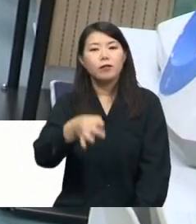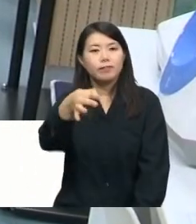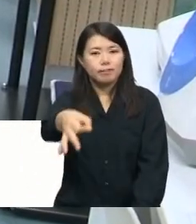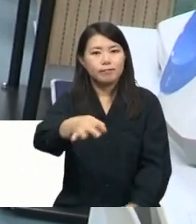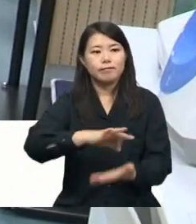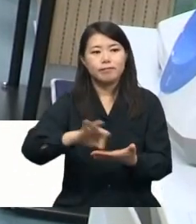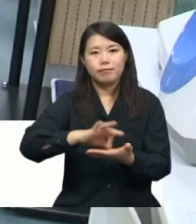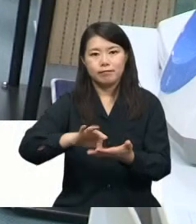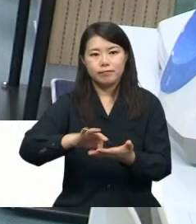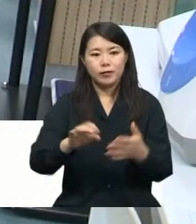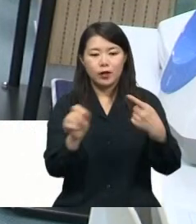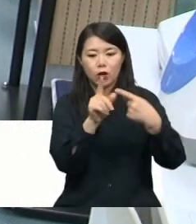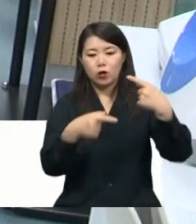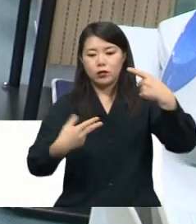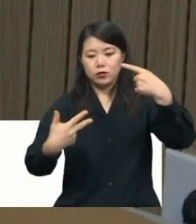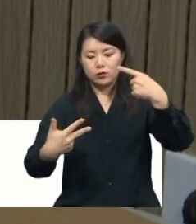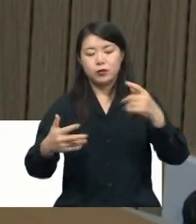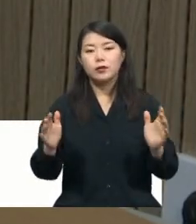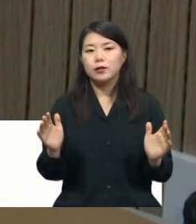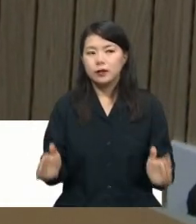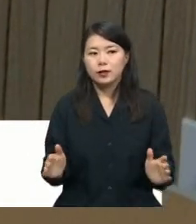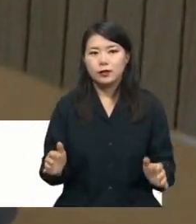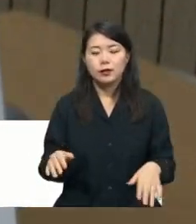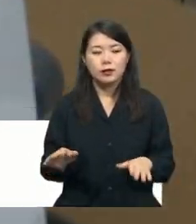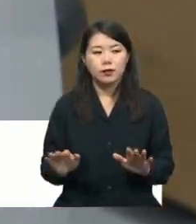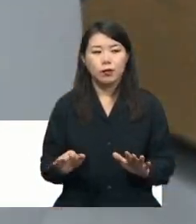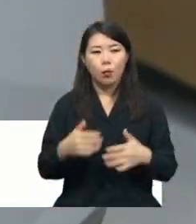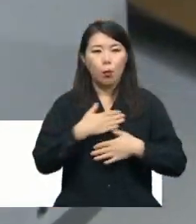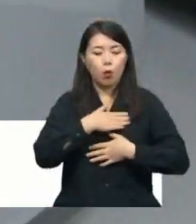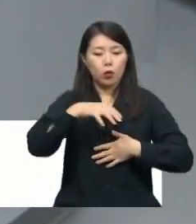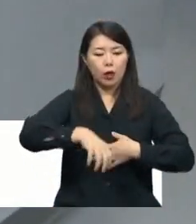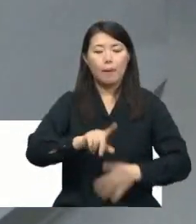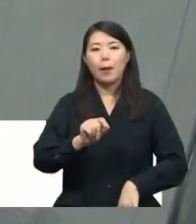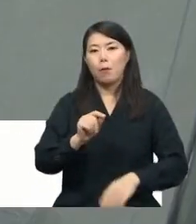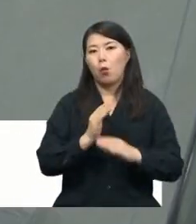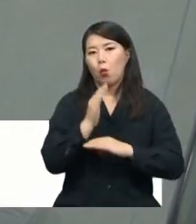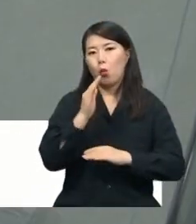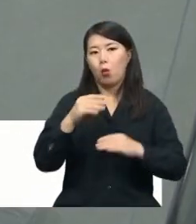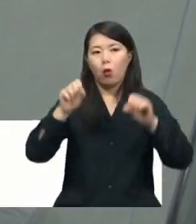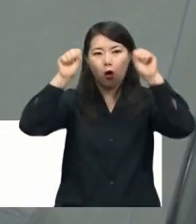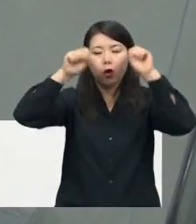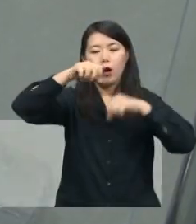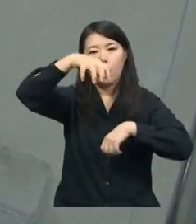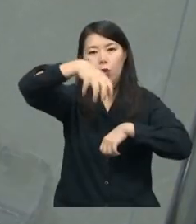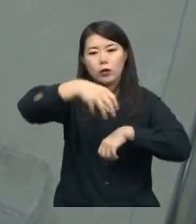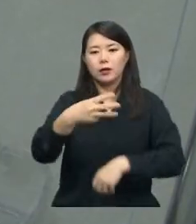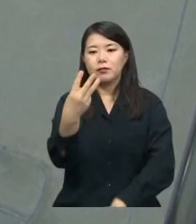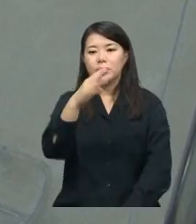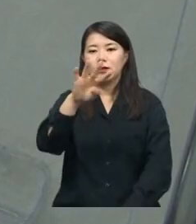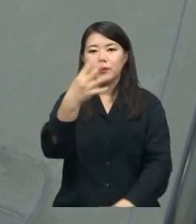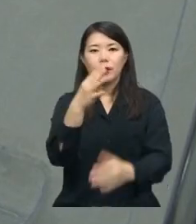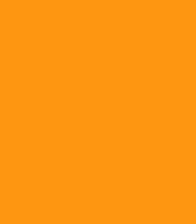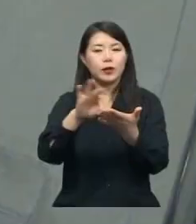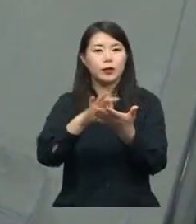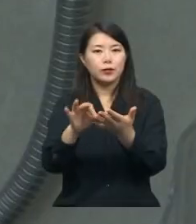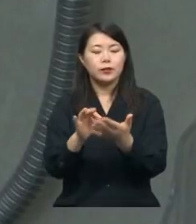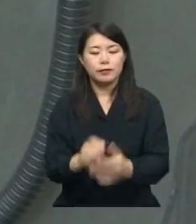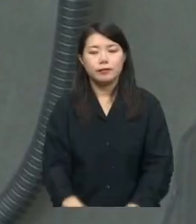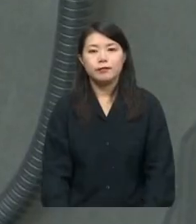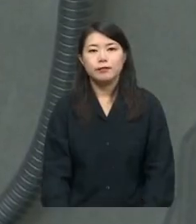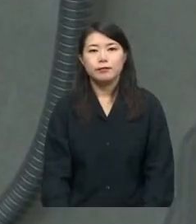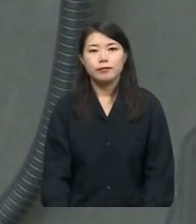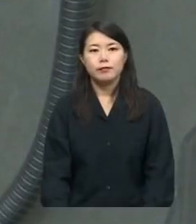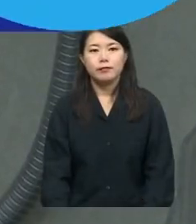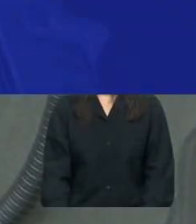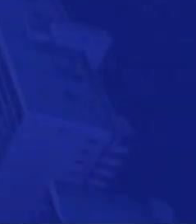있 올 1월부터 7월까지 목욕탕은 만명 이상 건강 진실은 3,400여 명이 이용한 것으로 짚게